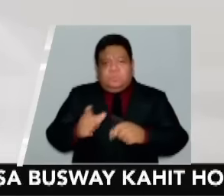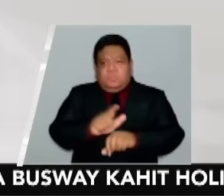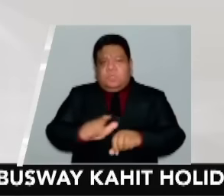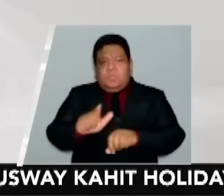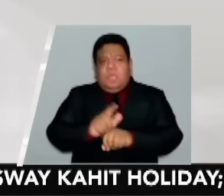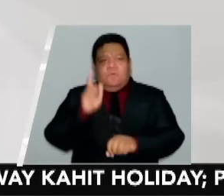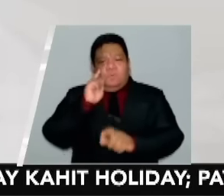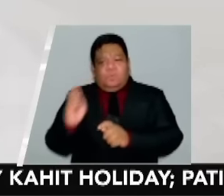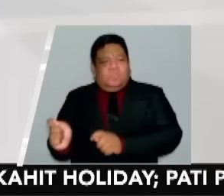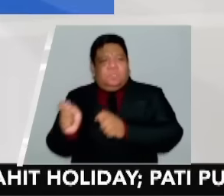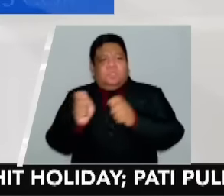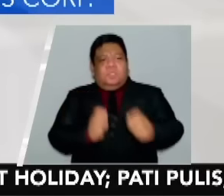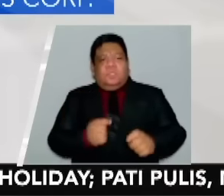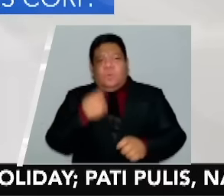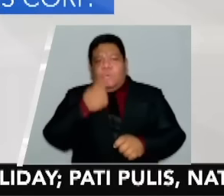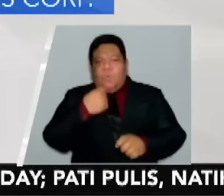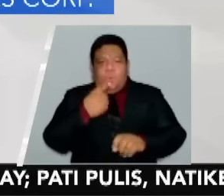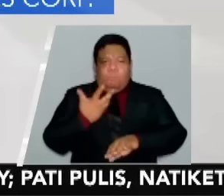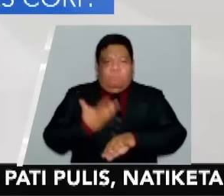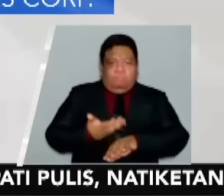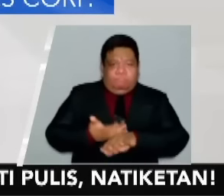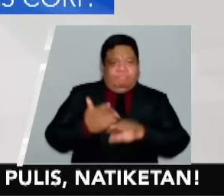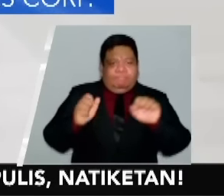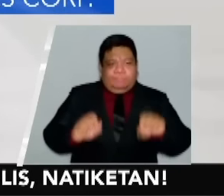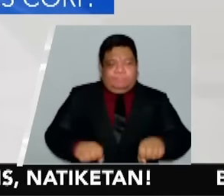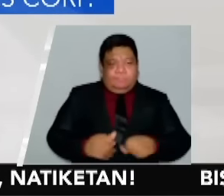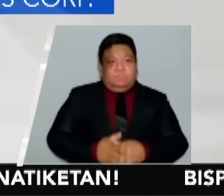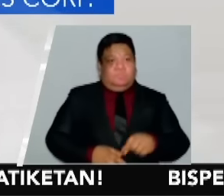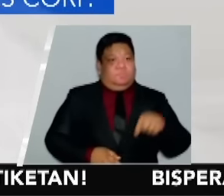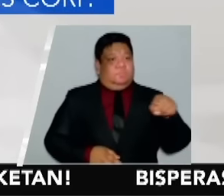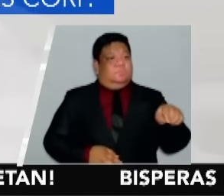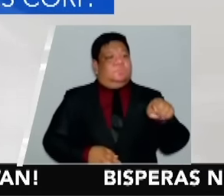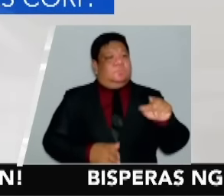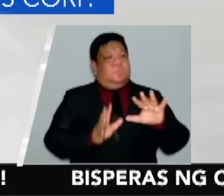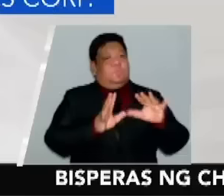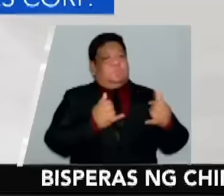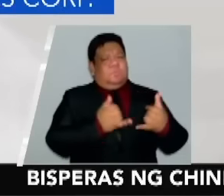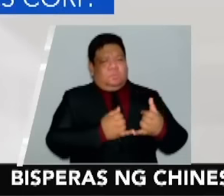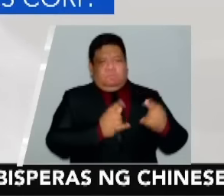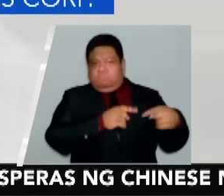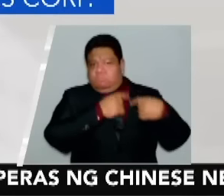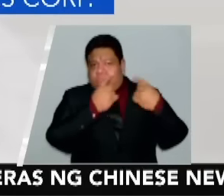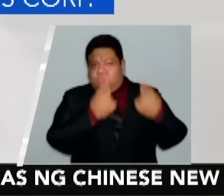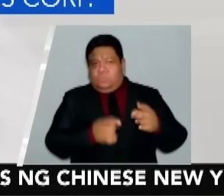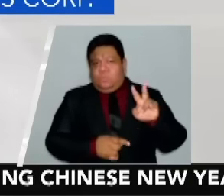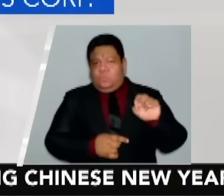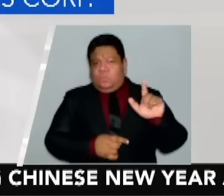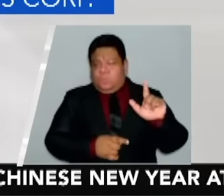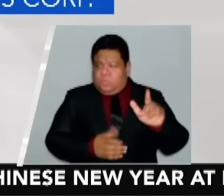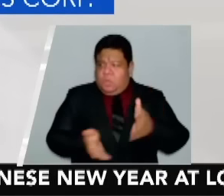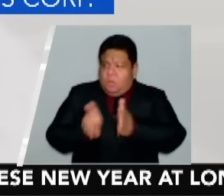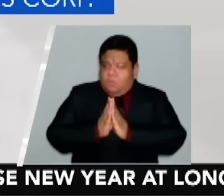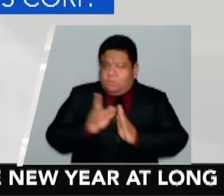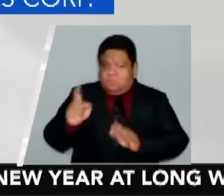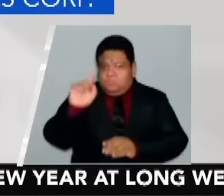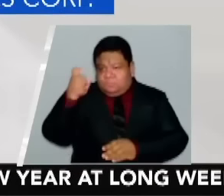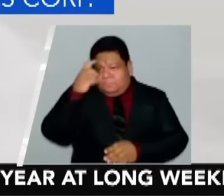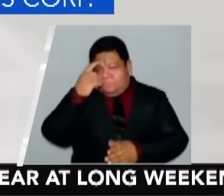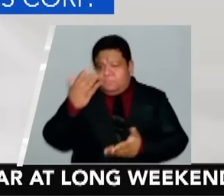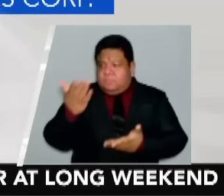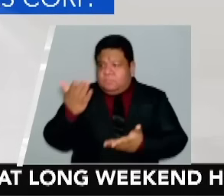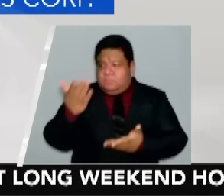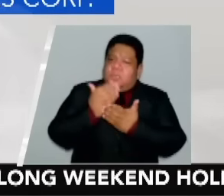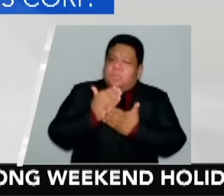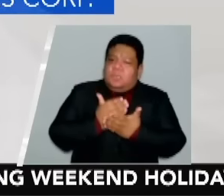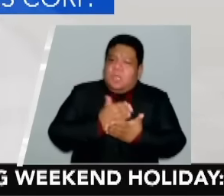indigent residents. Dagdag pa ng Clark Hills mula noong 2023. Humingi sila ng listahan mula sa lokal na pamahalaan ng mga pangalan ng indigent family sa